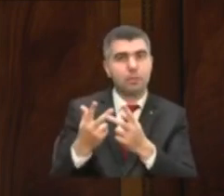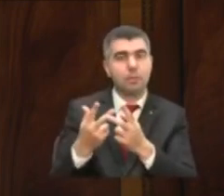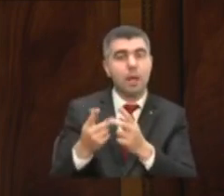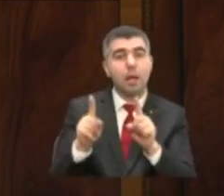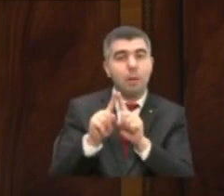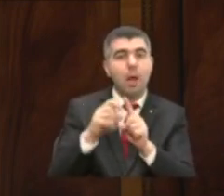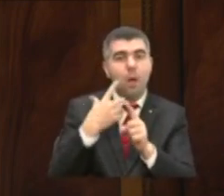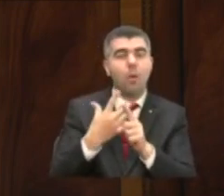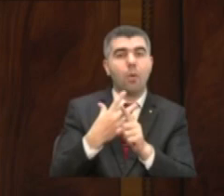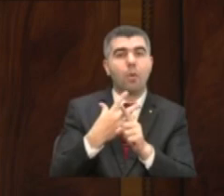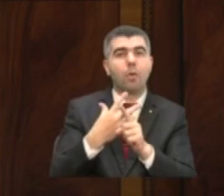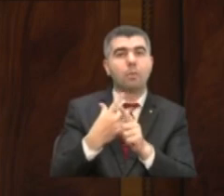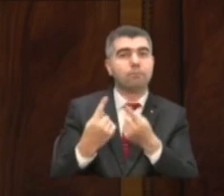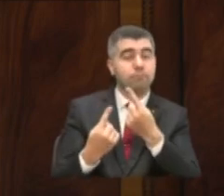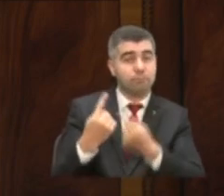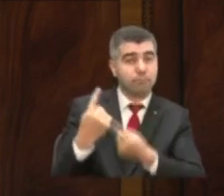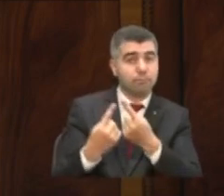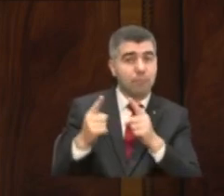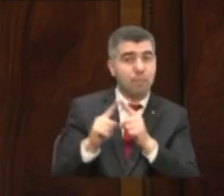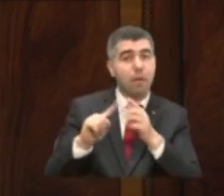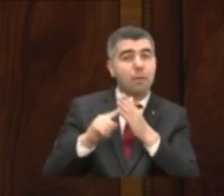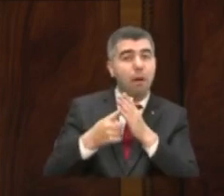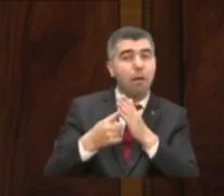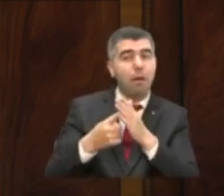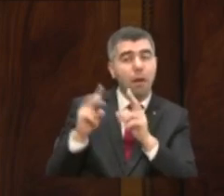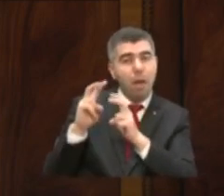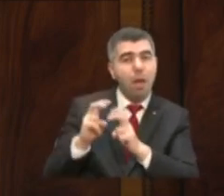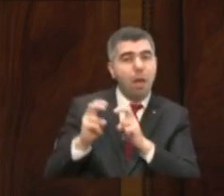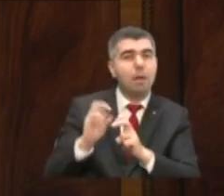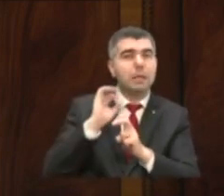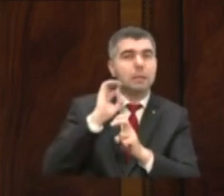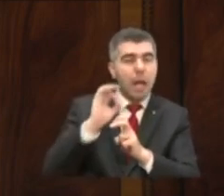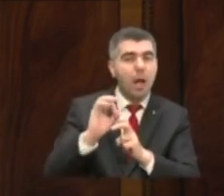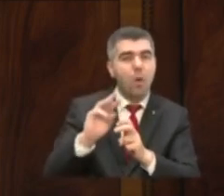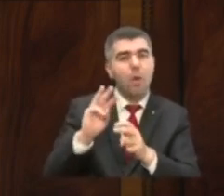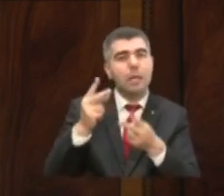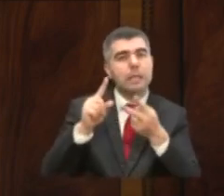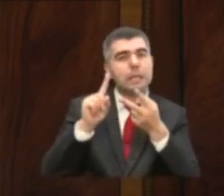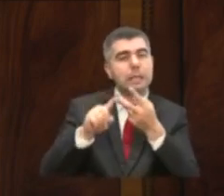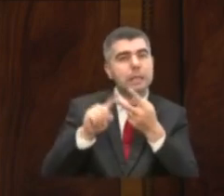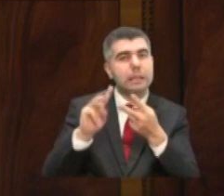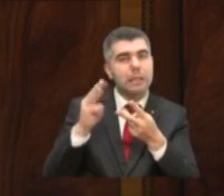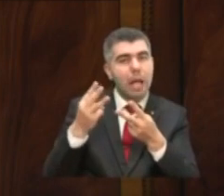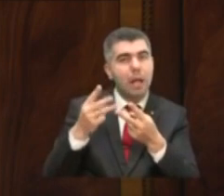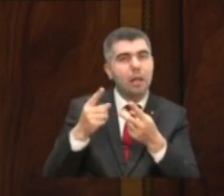الاستثمار في مجال إنتاج الكهرباء، ثالثا فيما يخص إنتاج